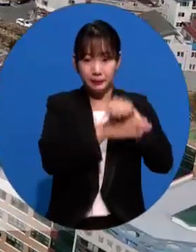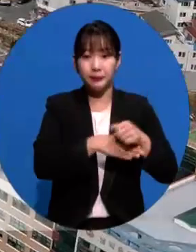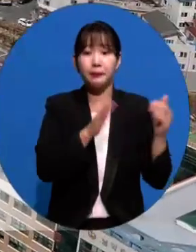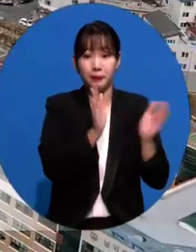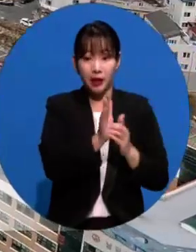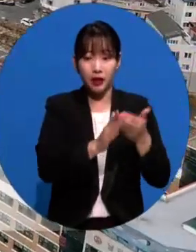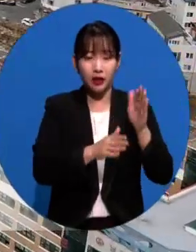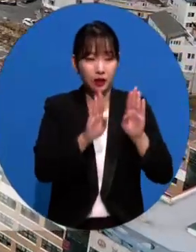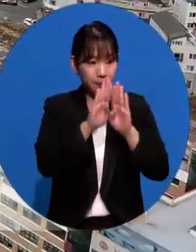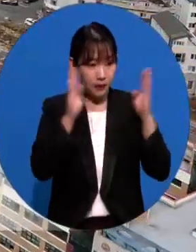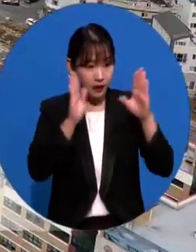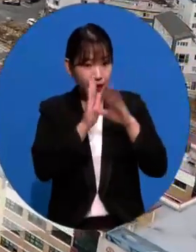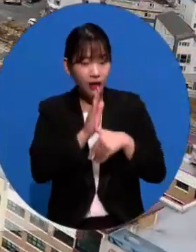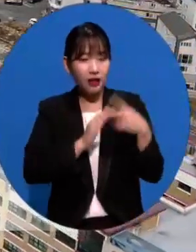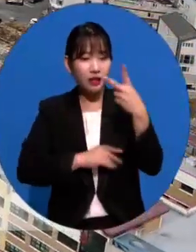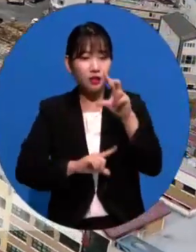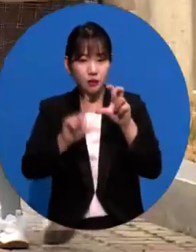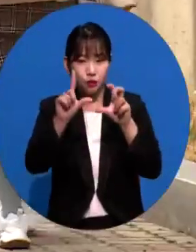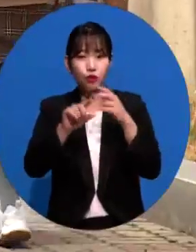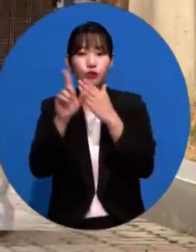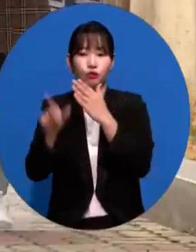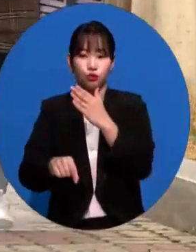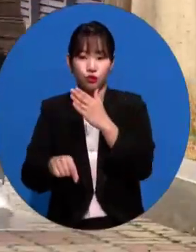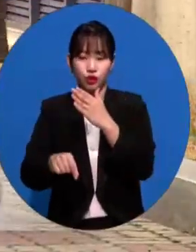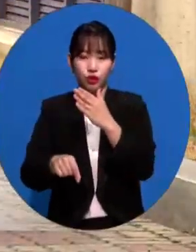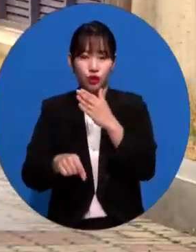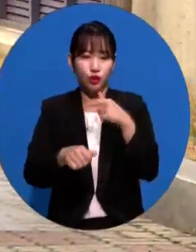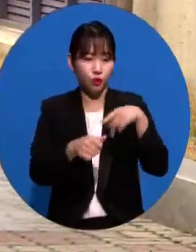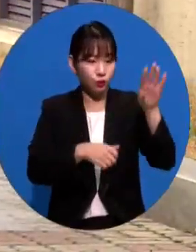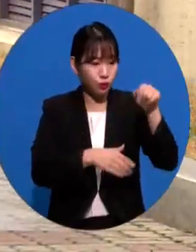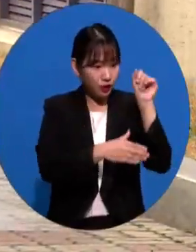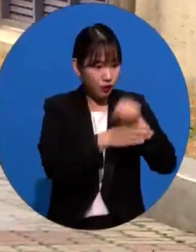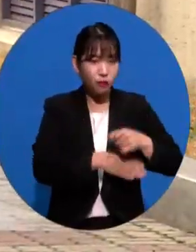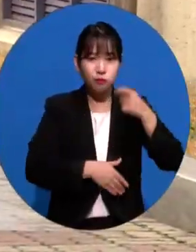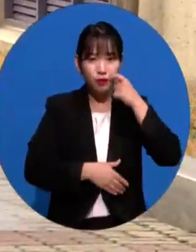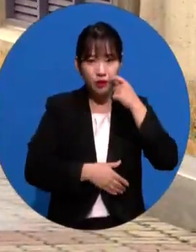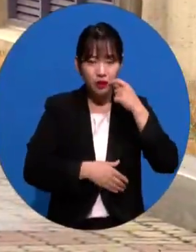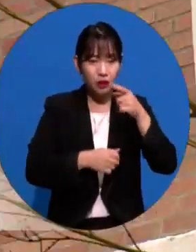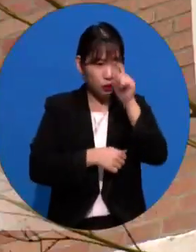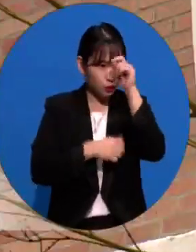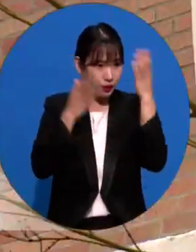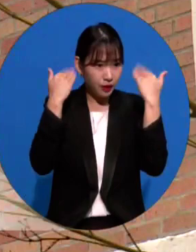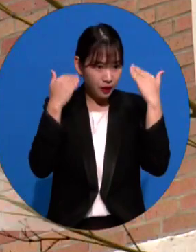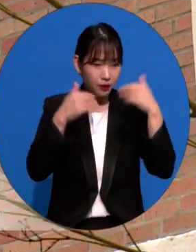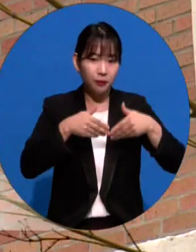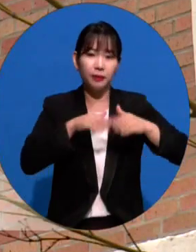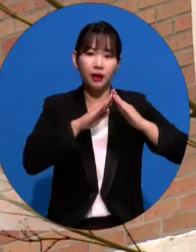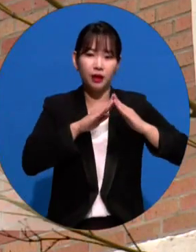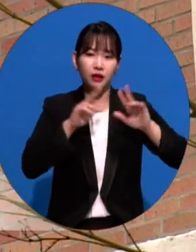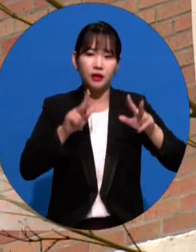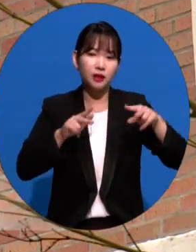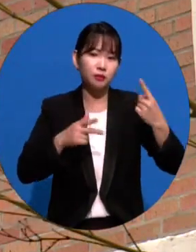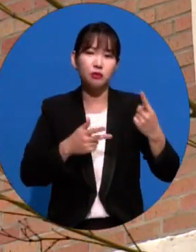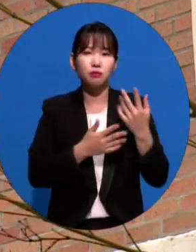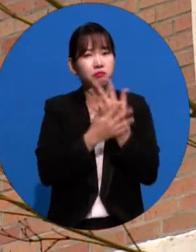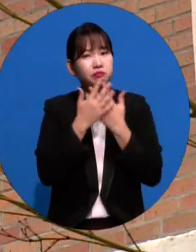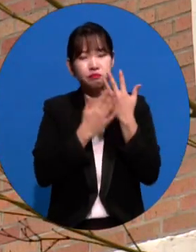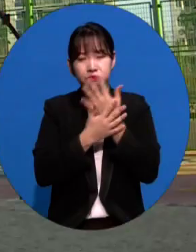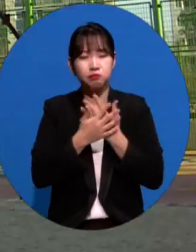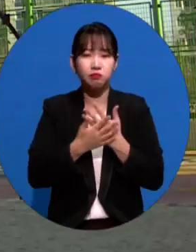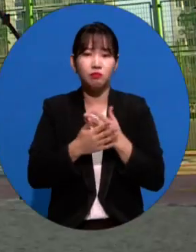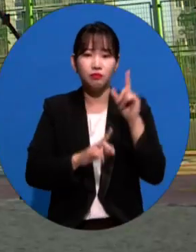개교 시기는 2025년 9월. 교육부 승인을 받지 못한 고등학교 신설은 아직도 요원한